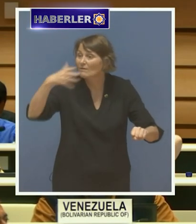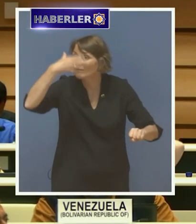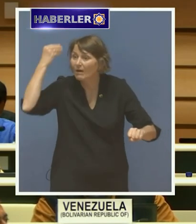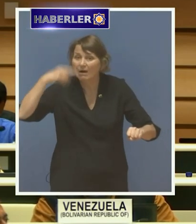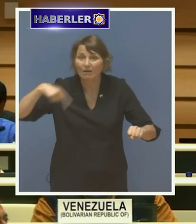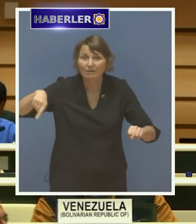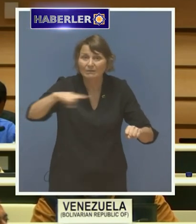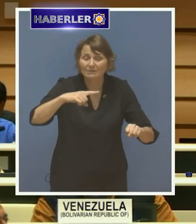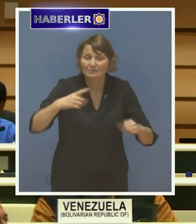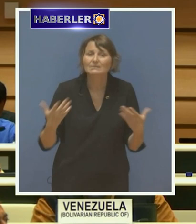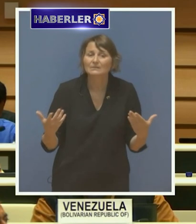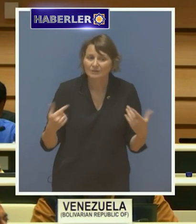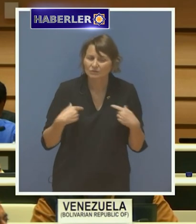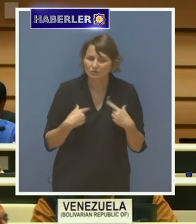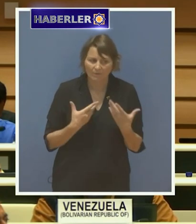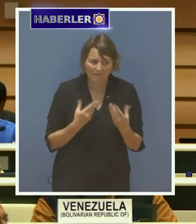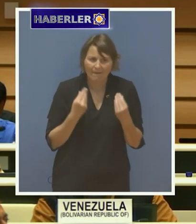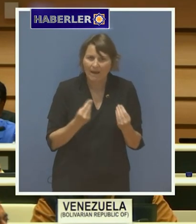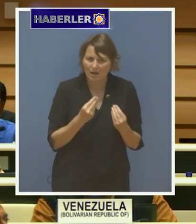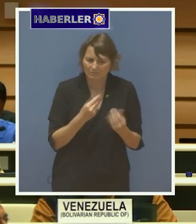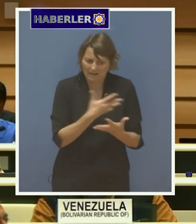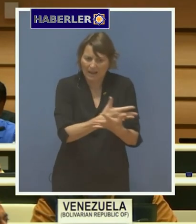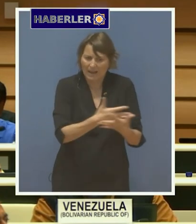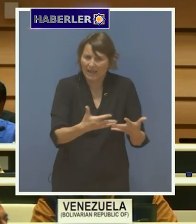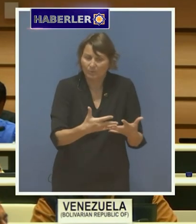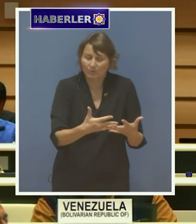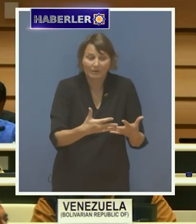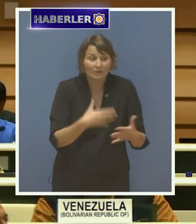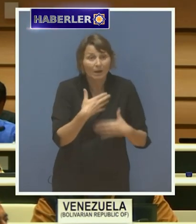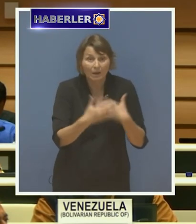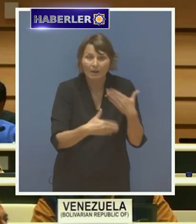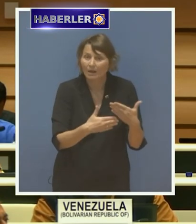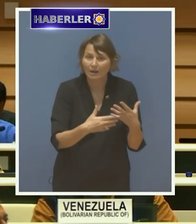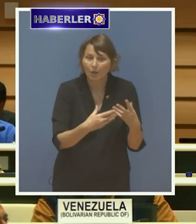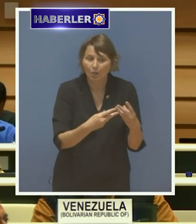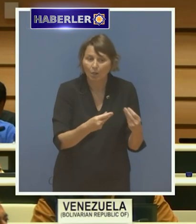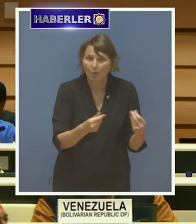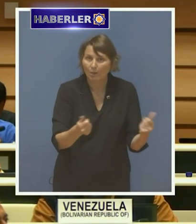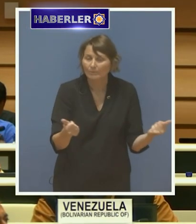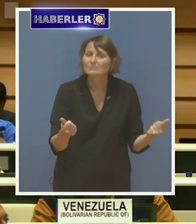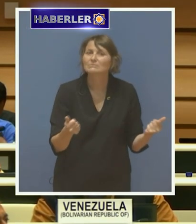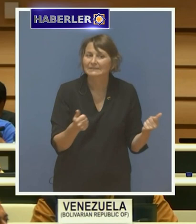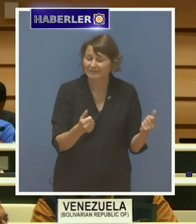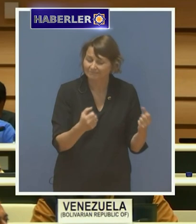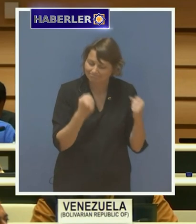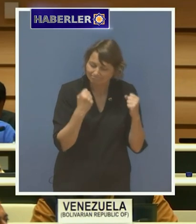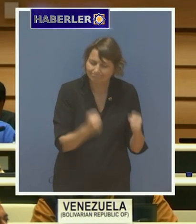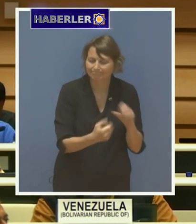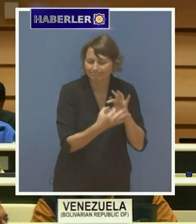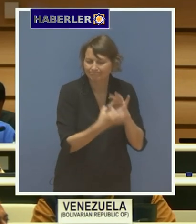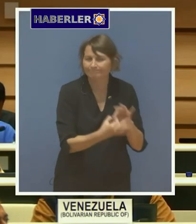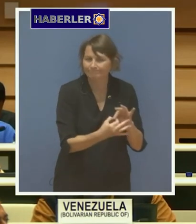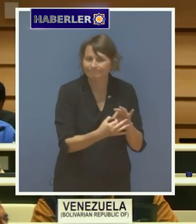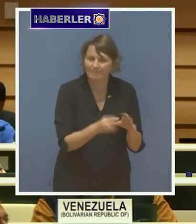süredir tam abluka altında olan 120 bin nüfuslu Artsakh'ın yerli halkı Türk-Azerbaycan birlikleri tarafından